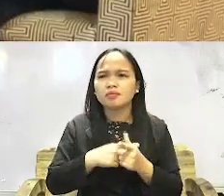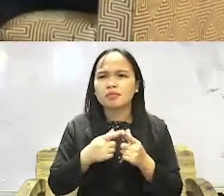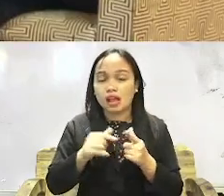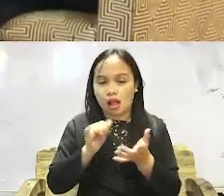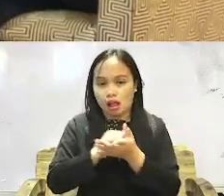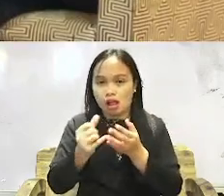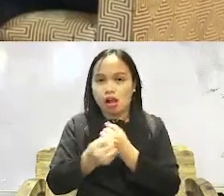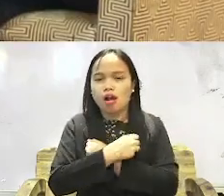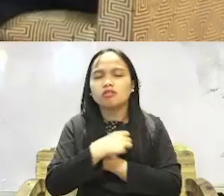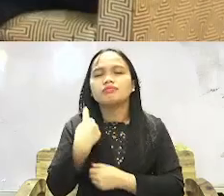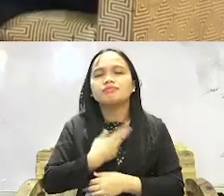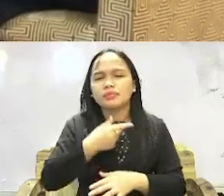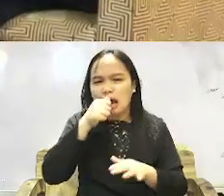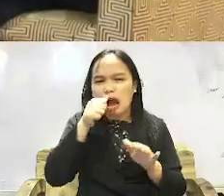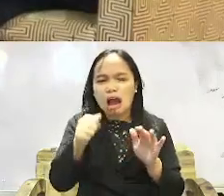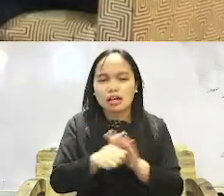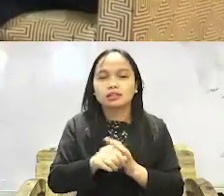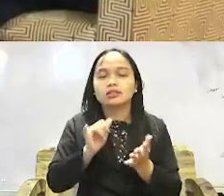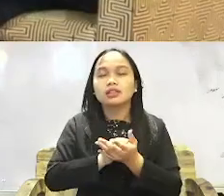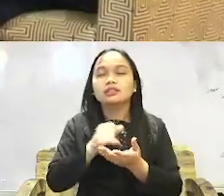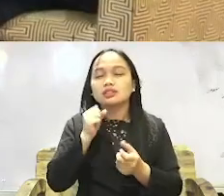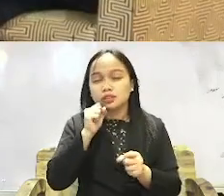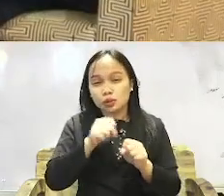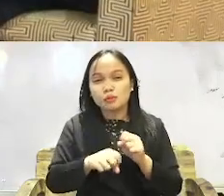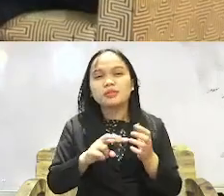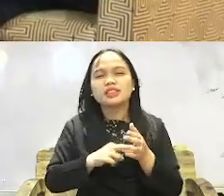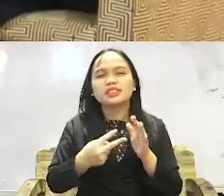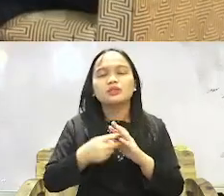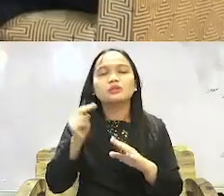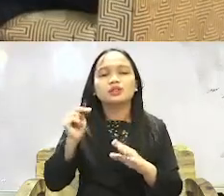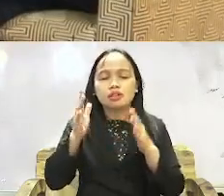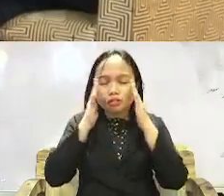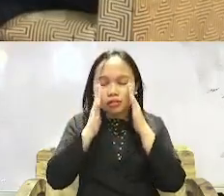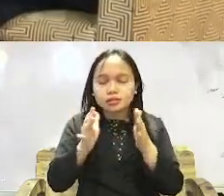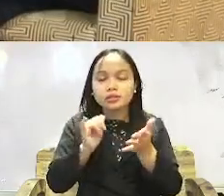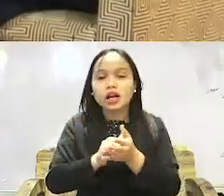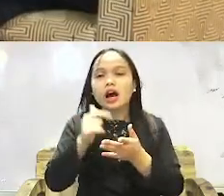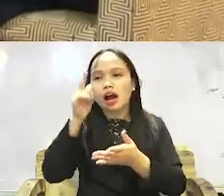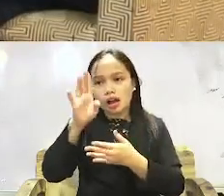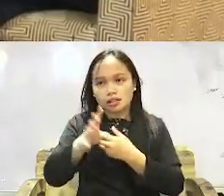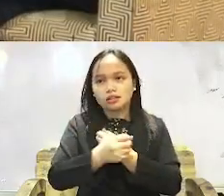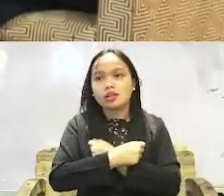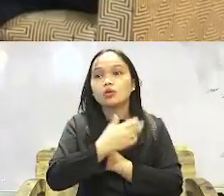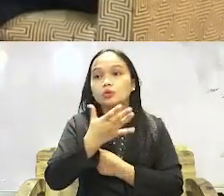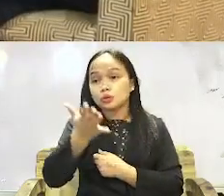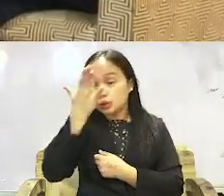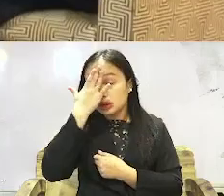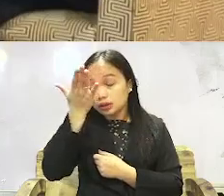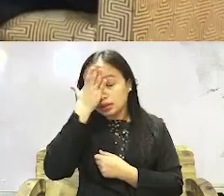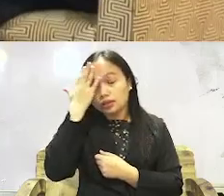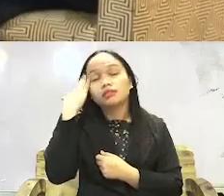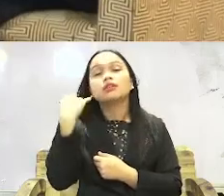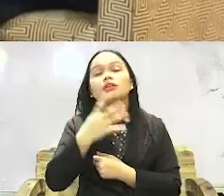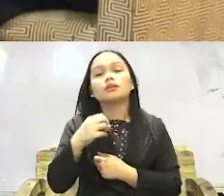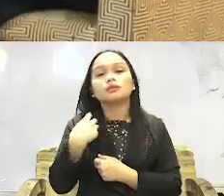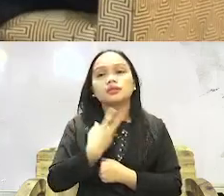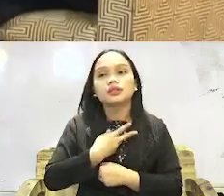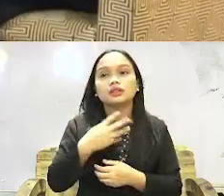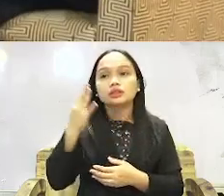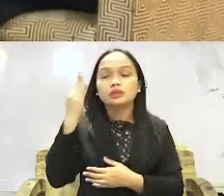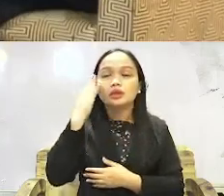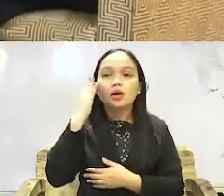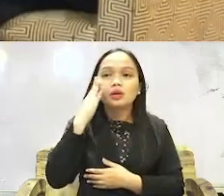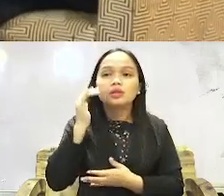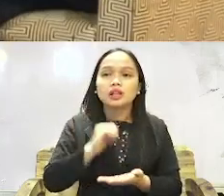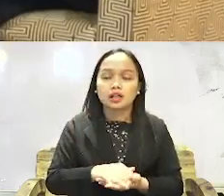natin. Right. Kaya dapat focus tayo dun sa pagmamahal ng Diyos kasi you know, and I know, we know, sa pamagitan ng program natin,